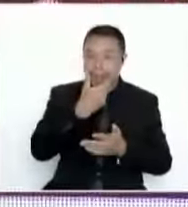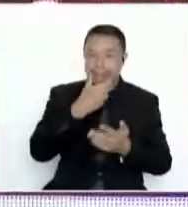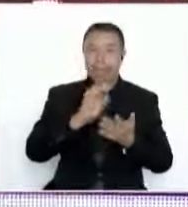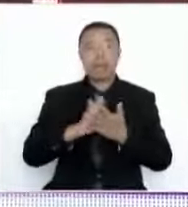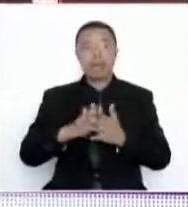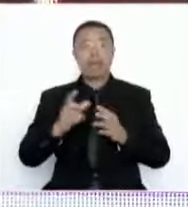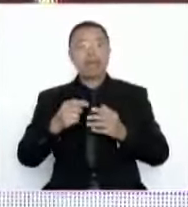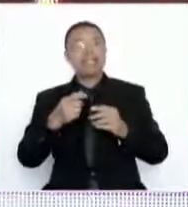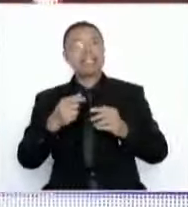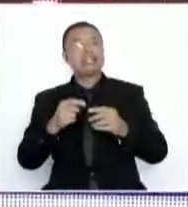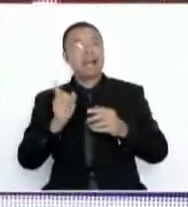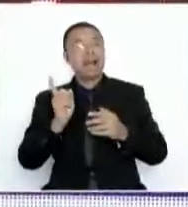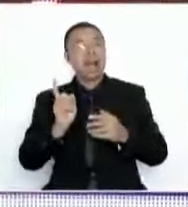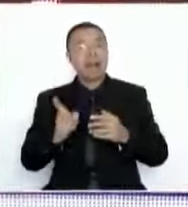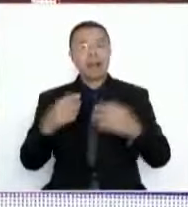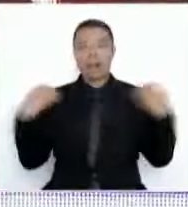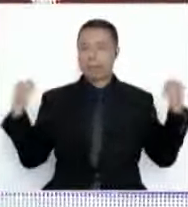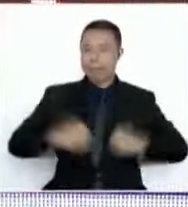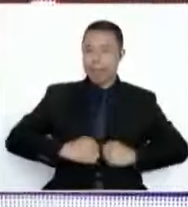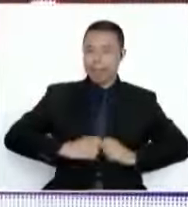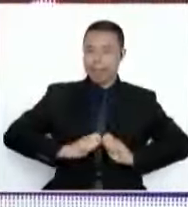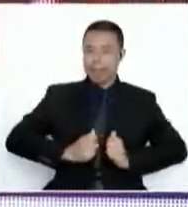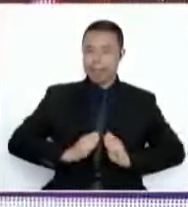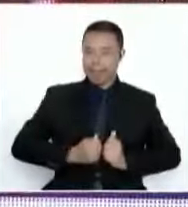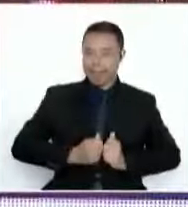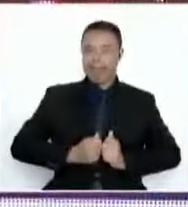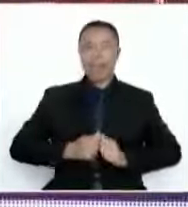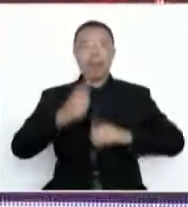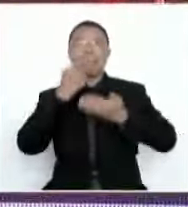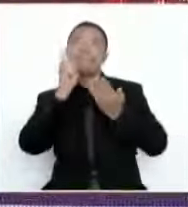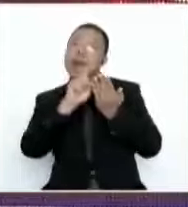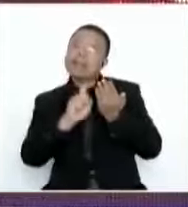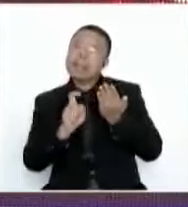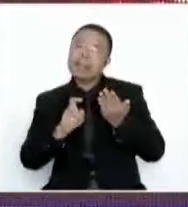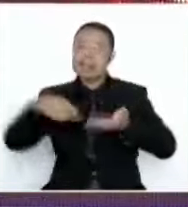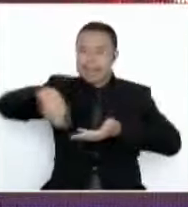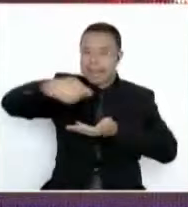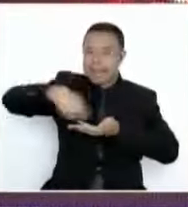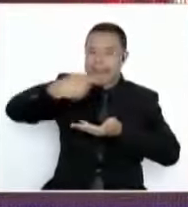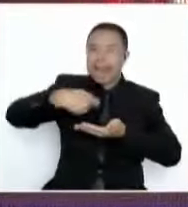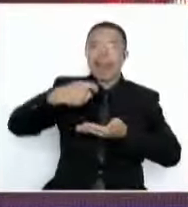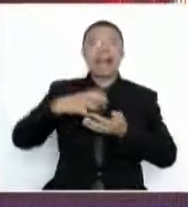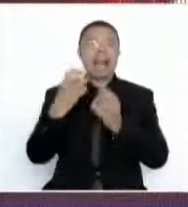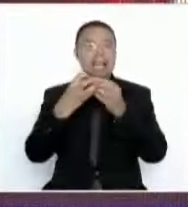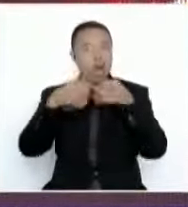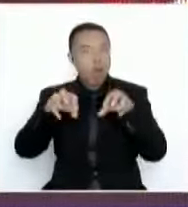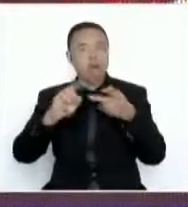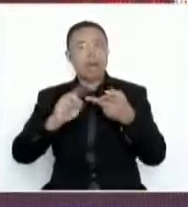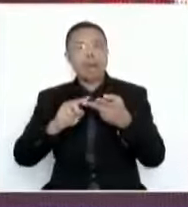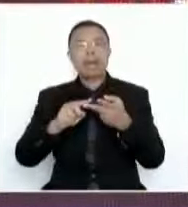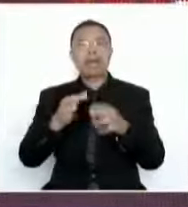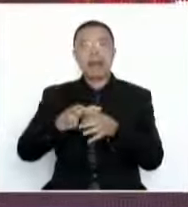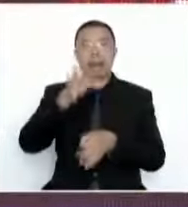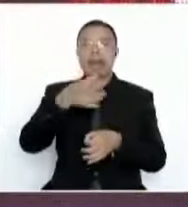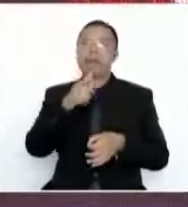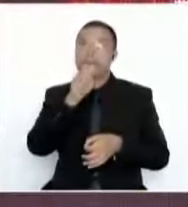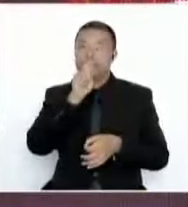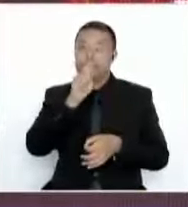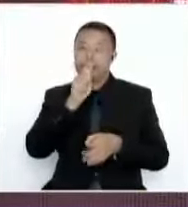kebaya kerancang batik Betawi kerak telur dan biretok 24 tahun pembangunan